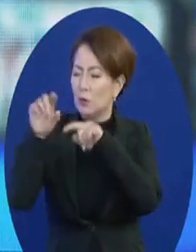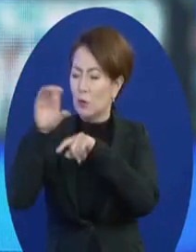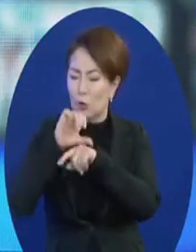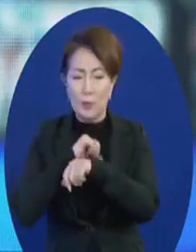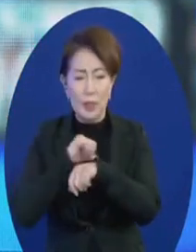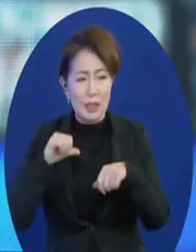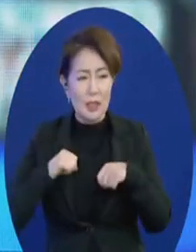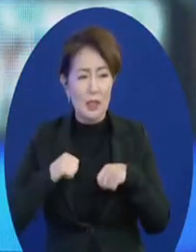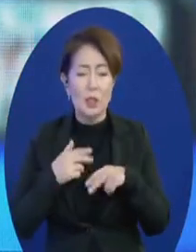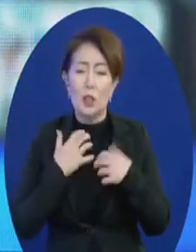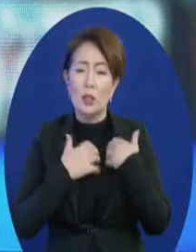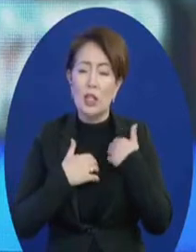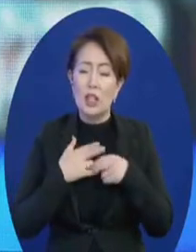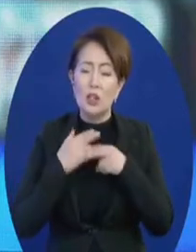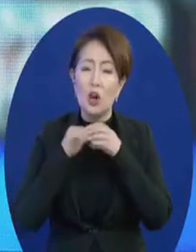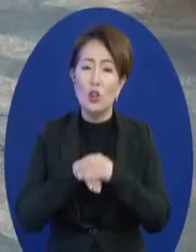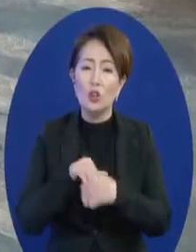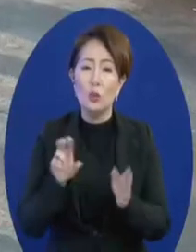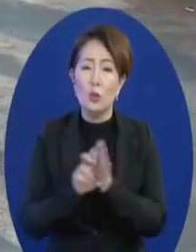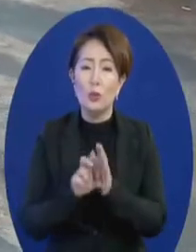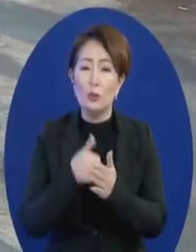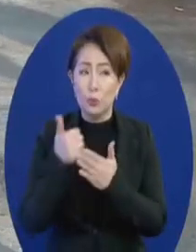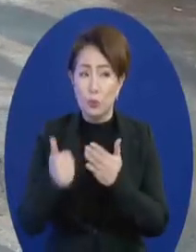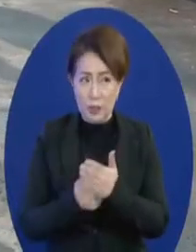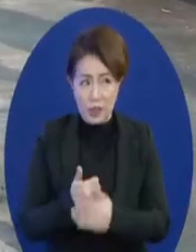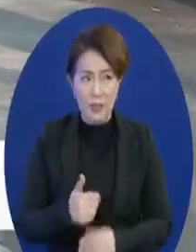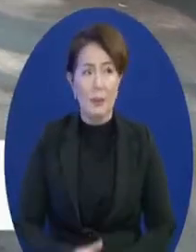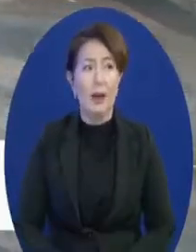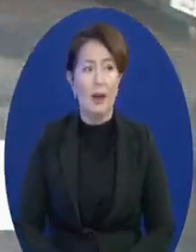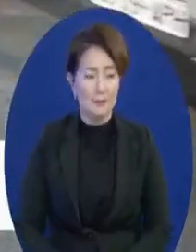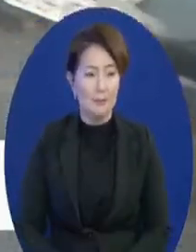шуурхай хүрэх боломж бүрдэж байна.